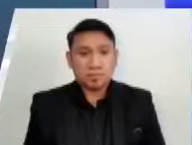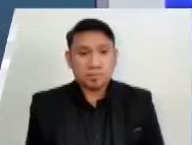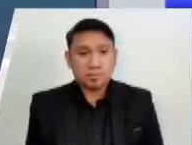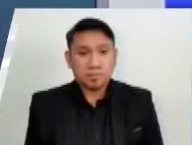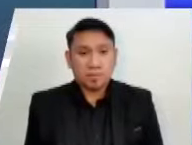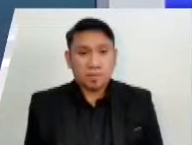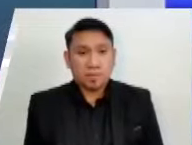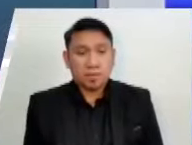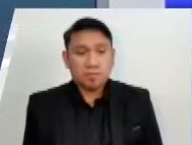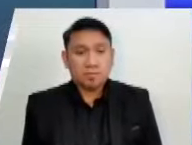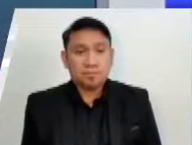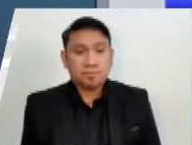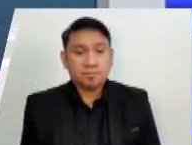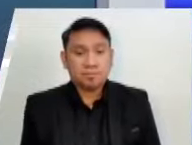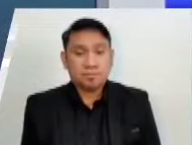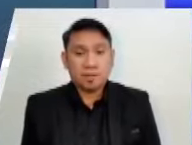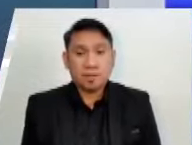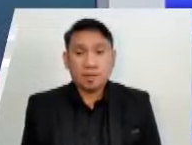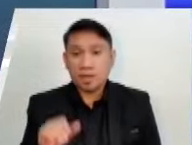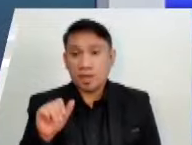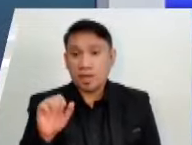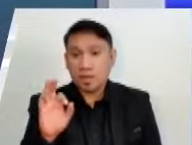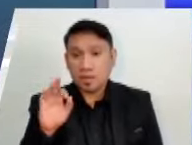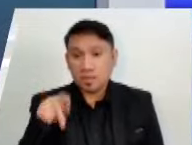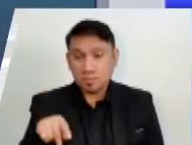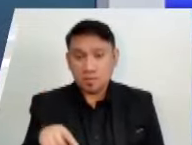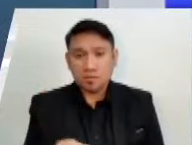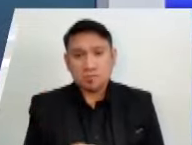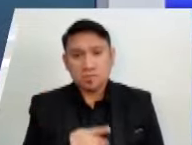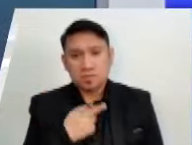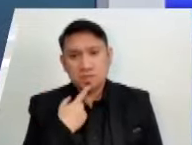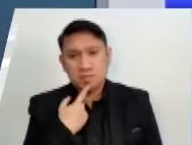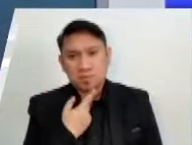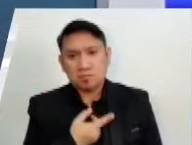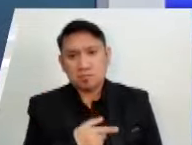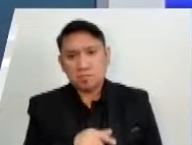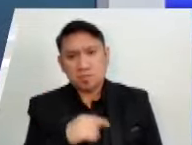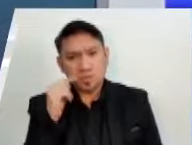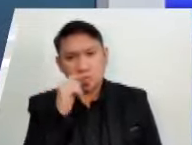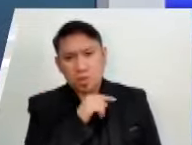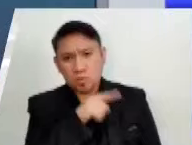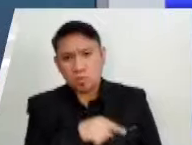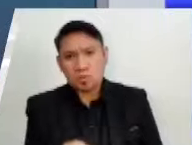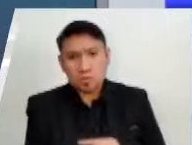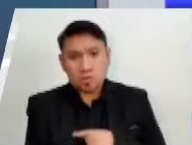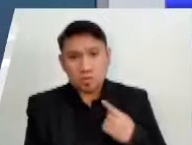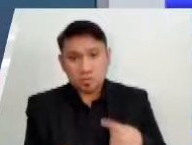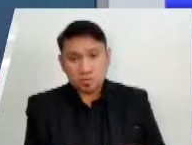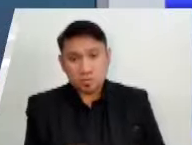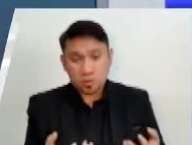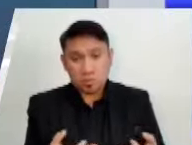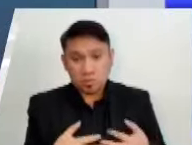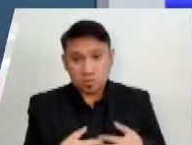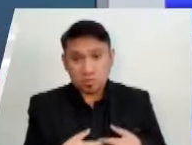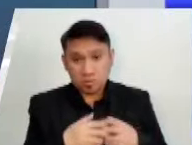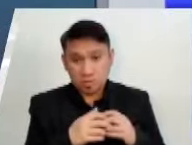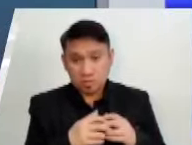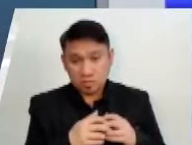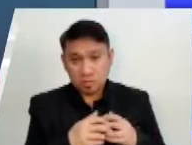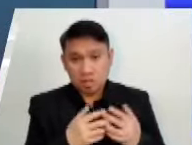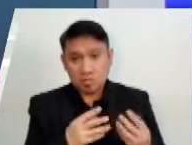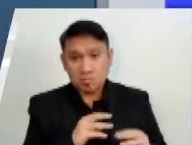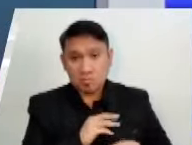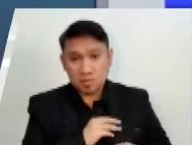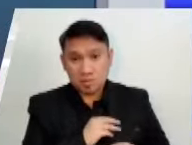pinasinungalingan ng AFP ang ulat ng isang pahayagan ng China na balak magtayo ng Pilipinas ng maritime bay sa Escoda sh kasunod yan